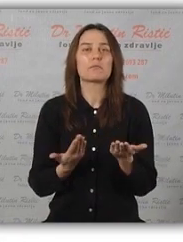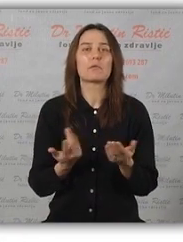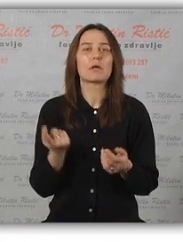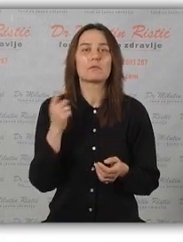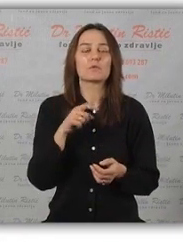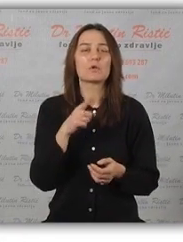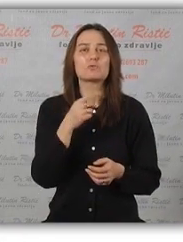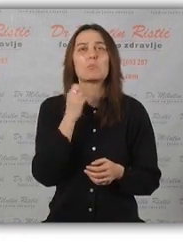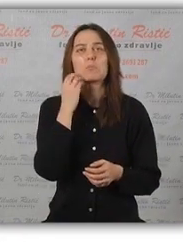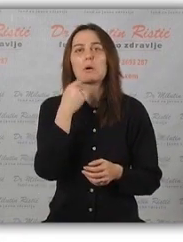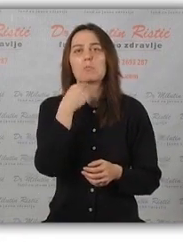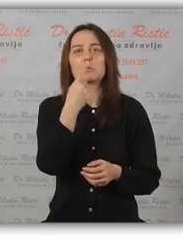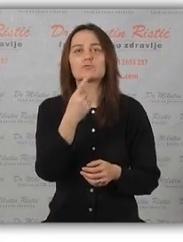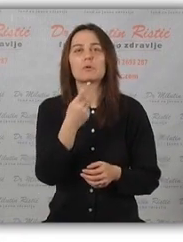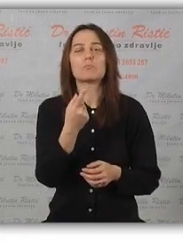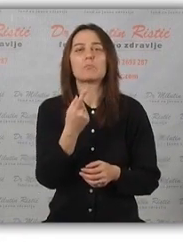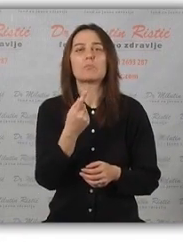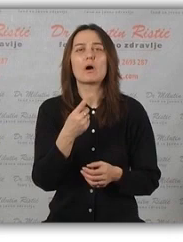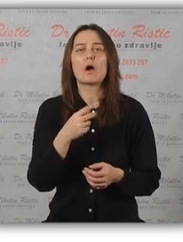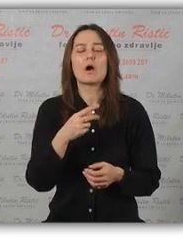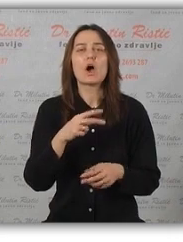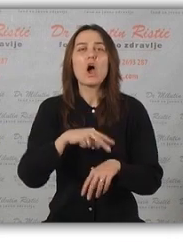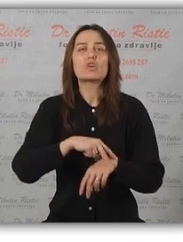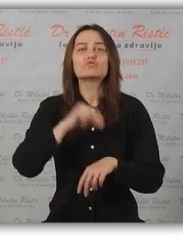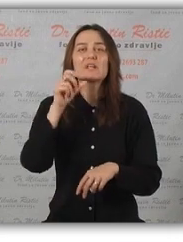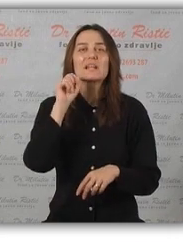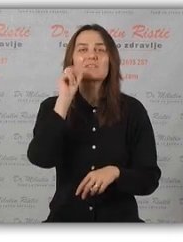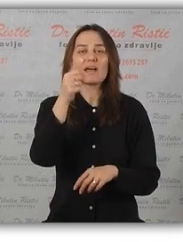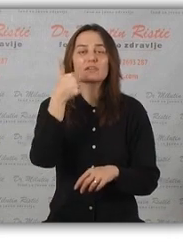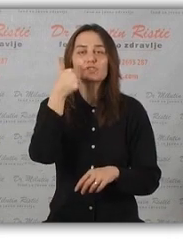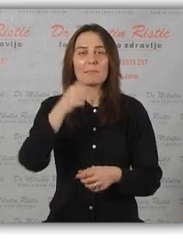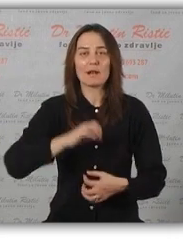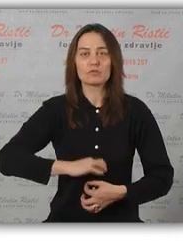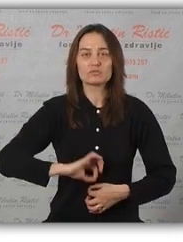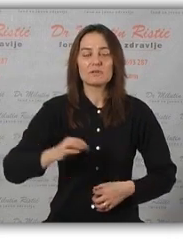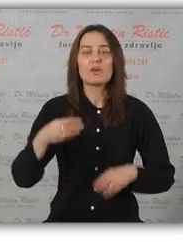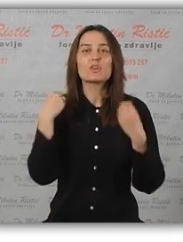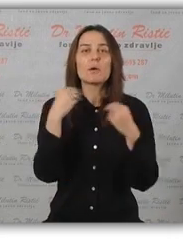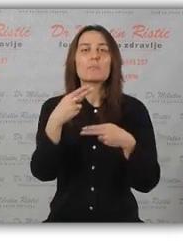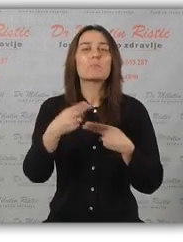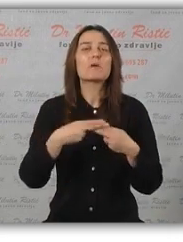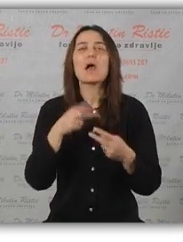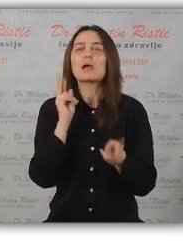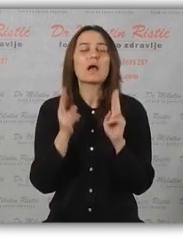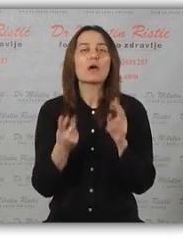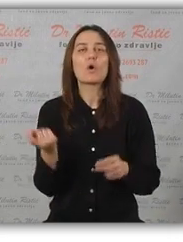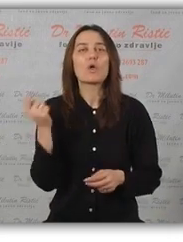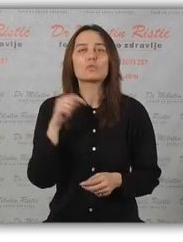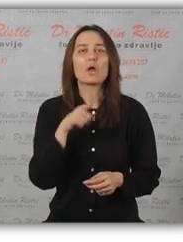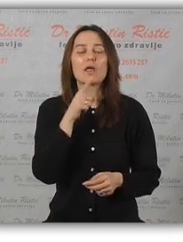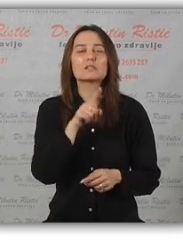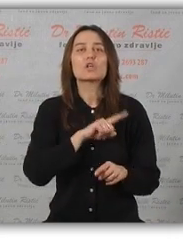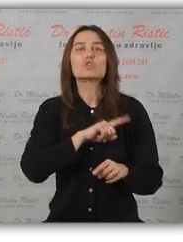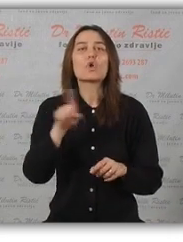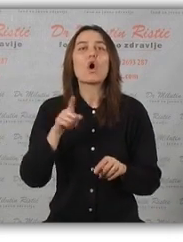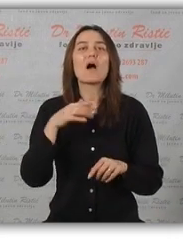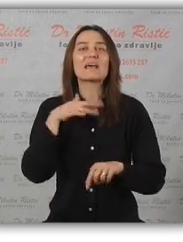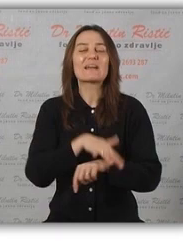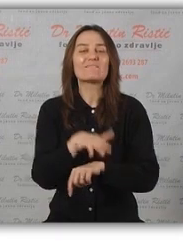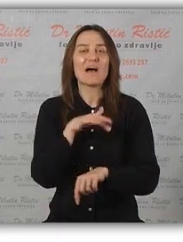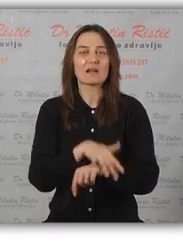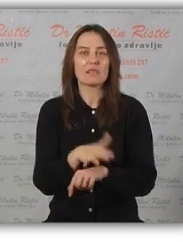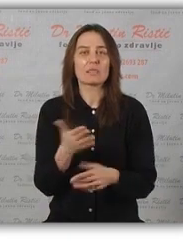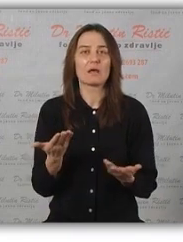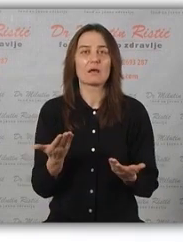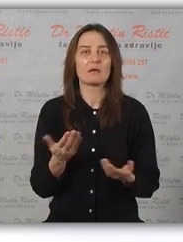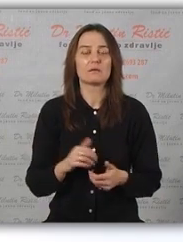recimo kad pričamo o ulkusu, odnosno čiru 12-palačnog creva, samo malo da objasnimo bliže kako to dolazi do